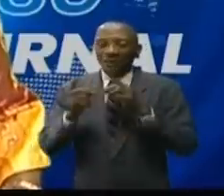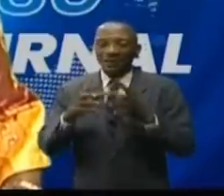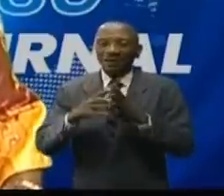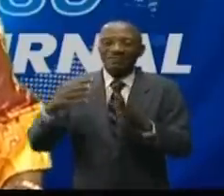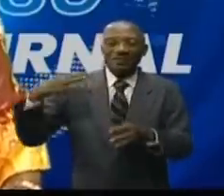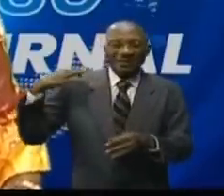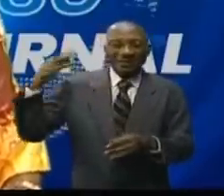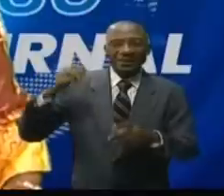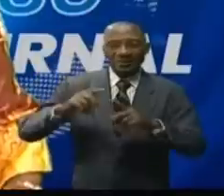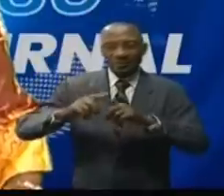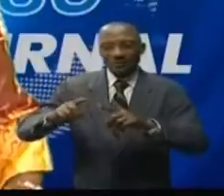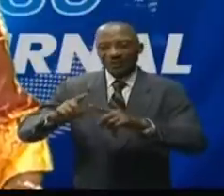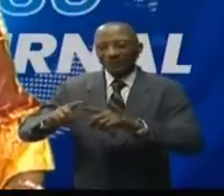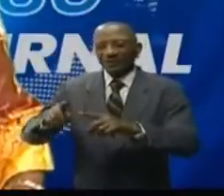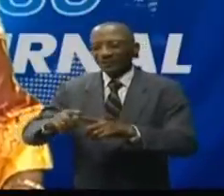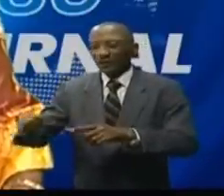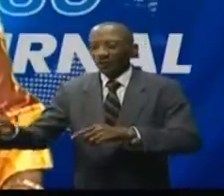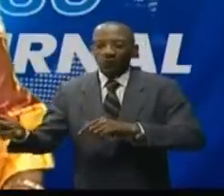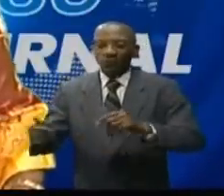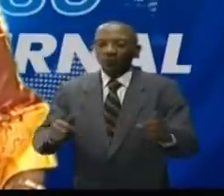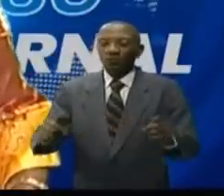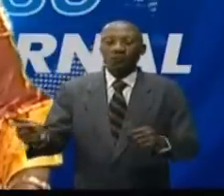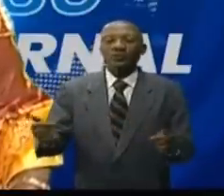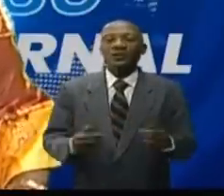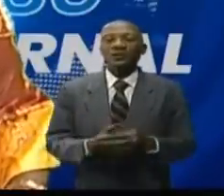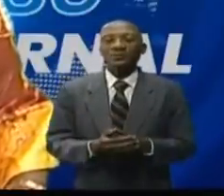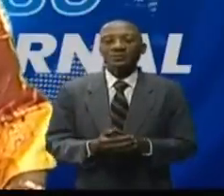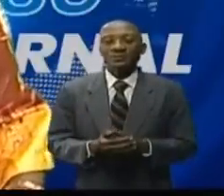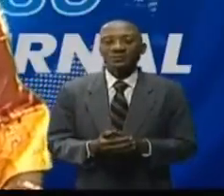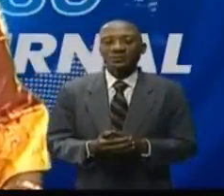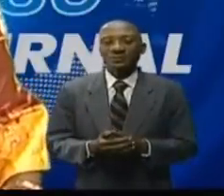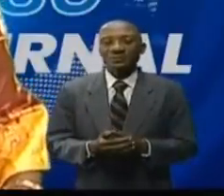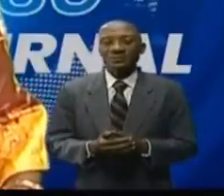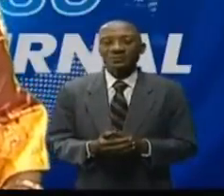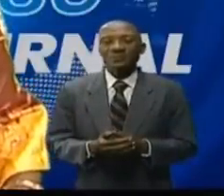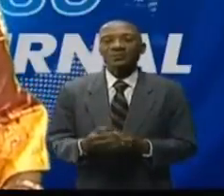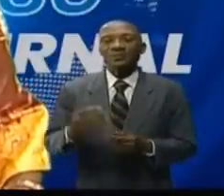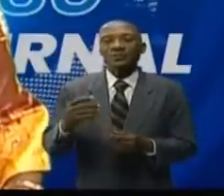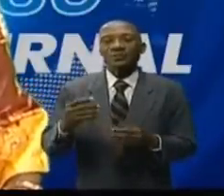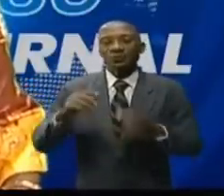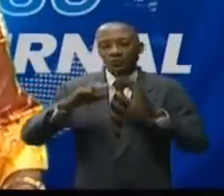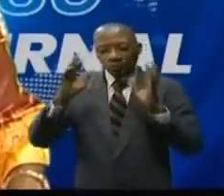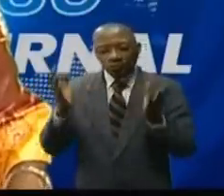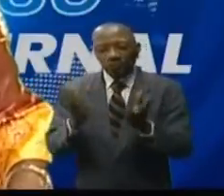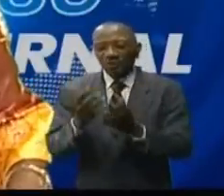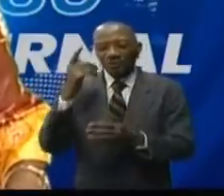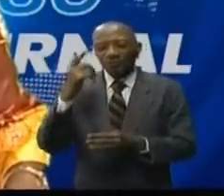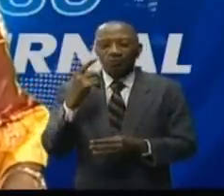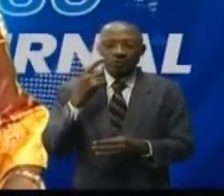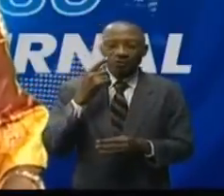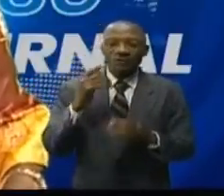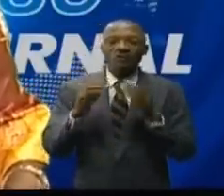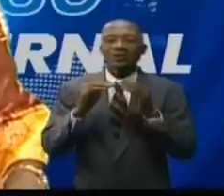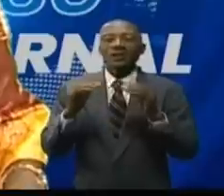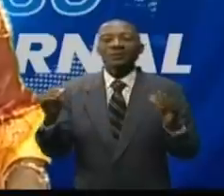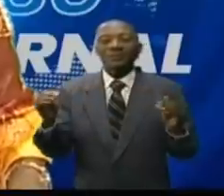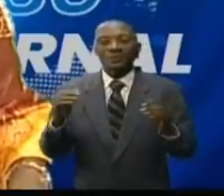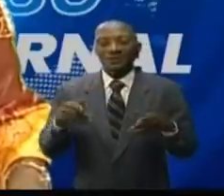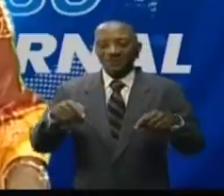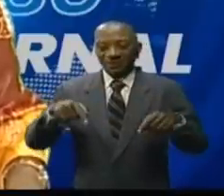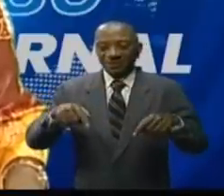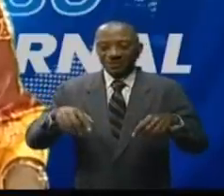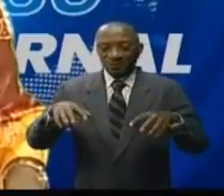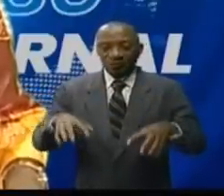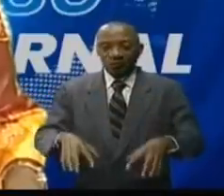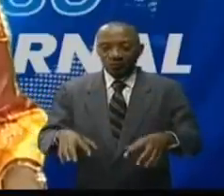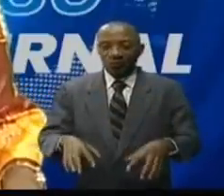Plusieurs questions des relations économiques ont été évoquées, notamment dans les domaines des infrastructures, de l'agriculture, de la